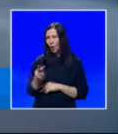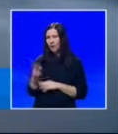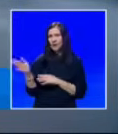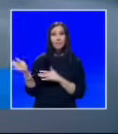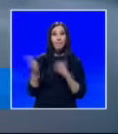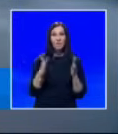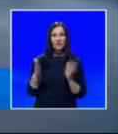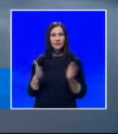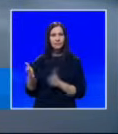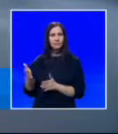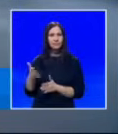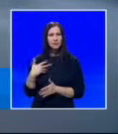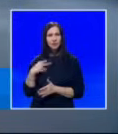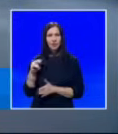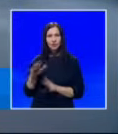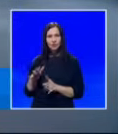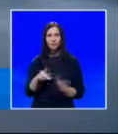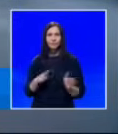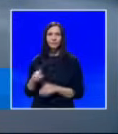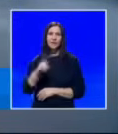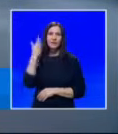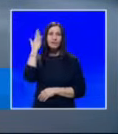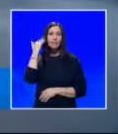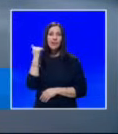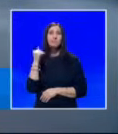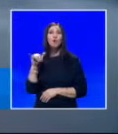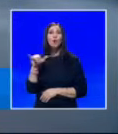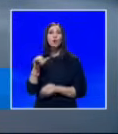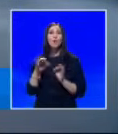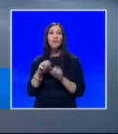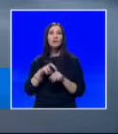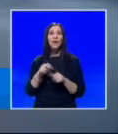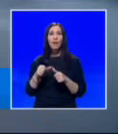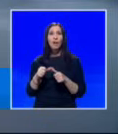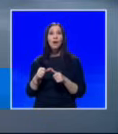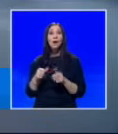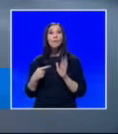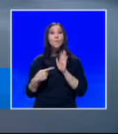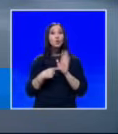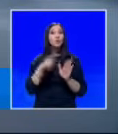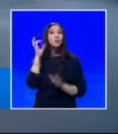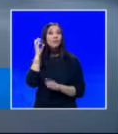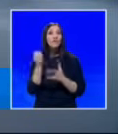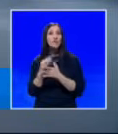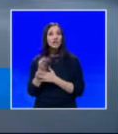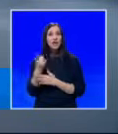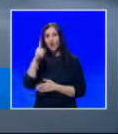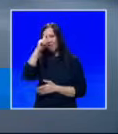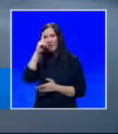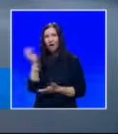вятъра. Искахте реплика ли да направите? Да не забравяме, че Урсула фон дер Лайен посочи поименно Възраждане. Тя ги